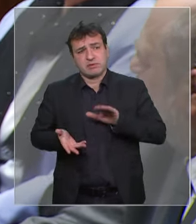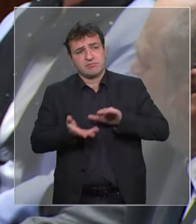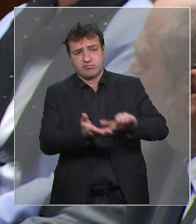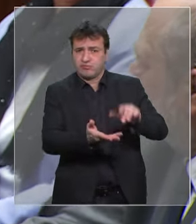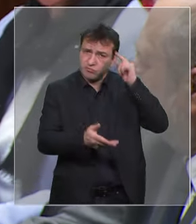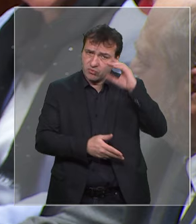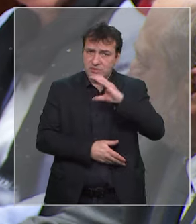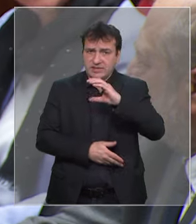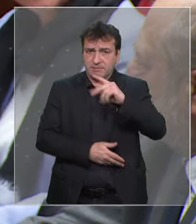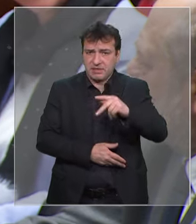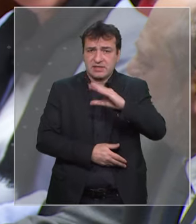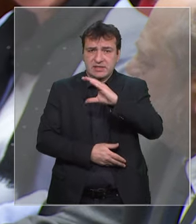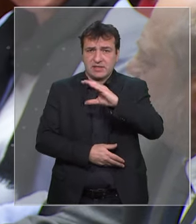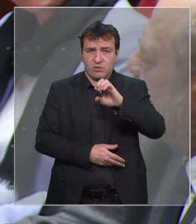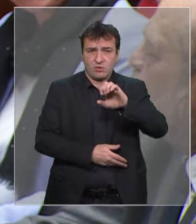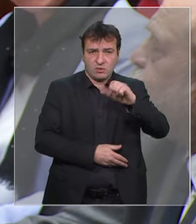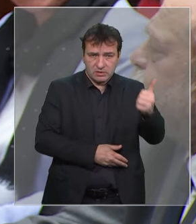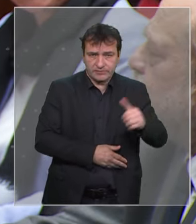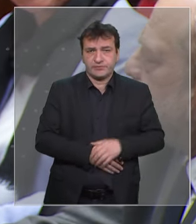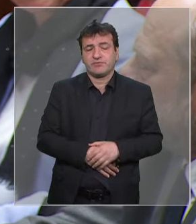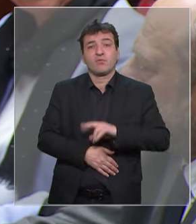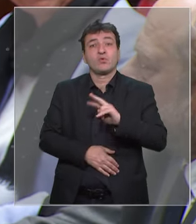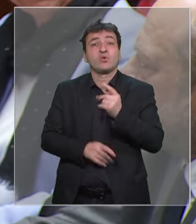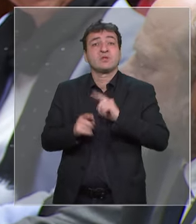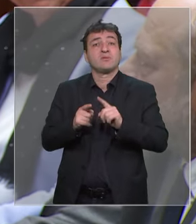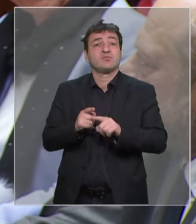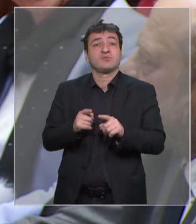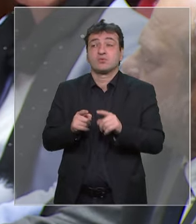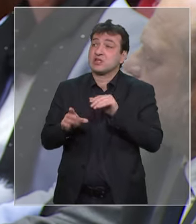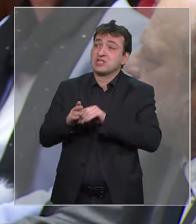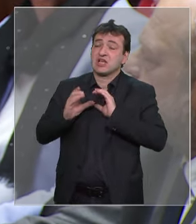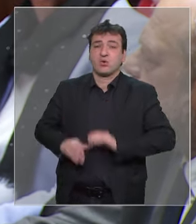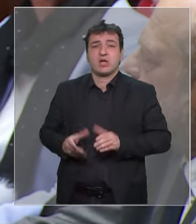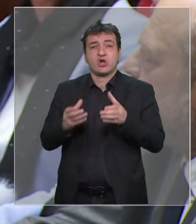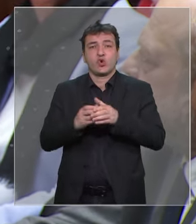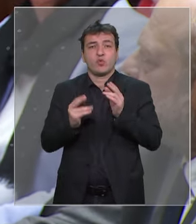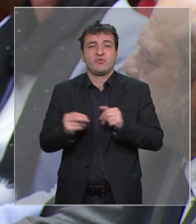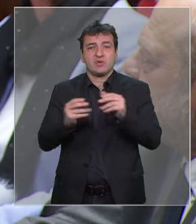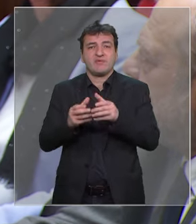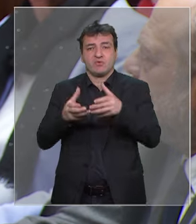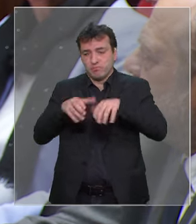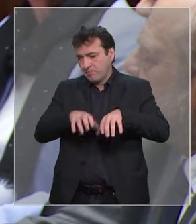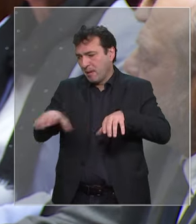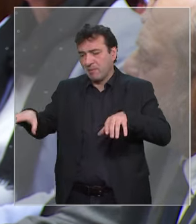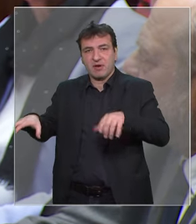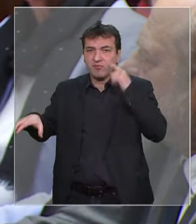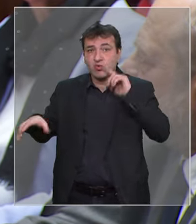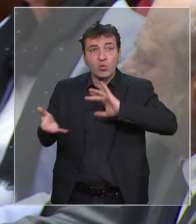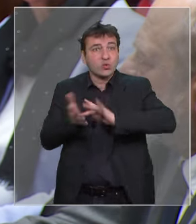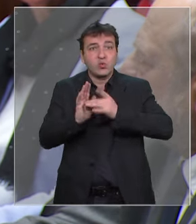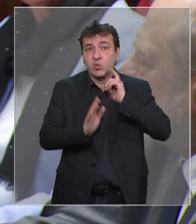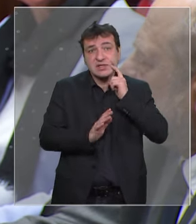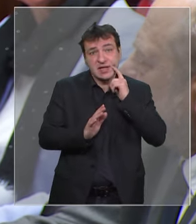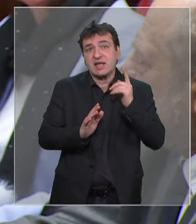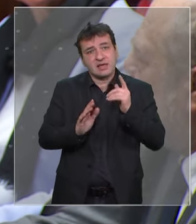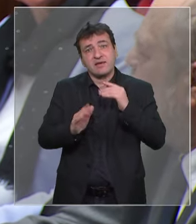chose. Deuxième chose, les groupes de niveau au collège. Pour enfin réussir à faire progresser tous les élèves alors même que la trop grande hétérogénéité